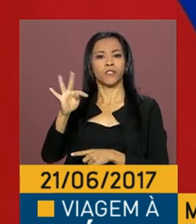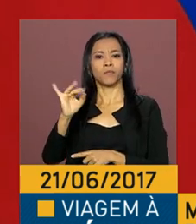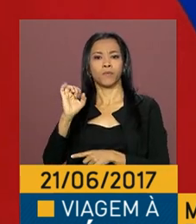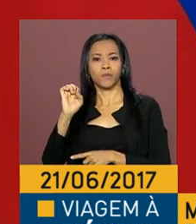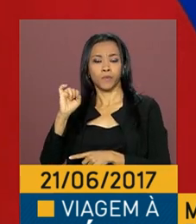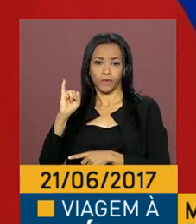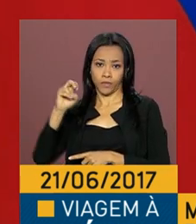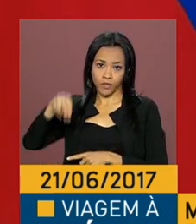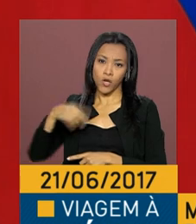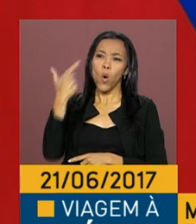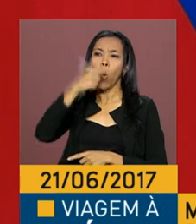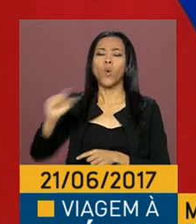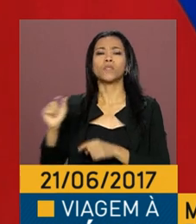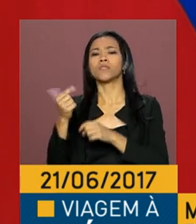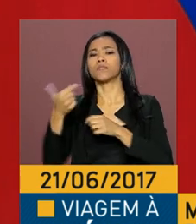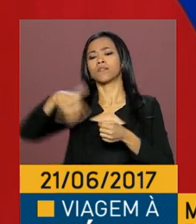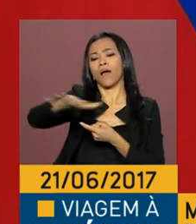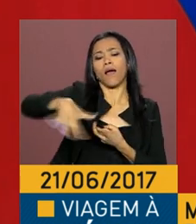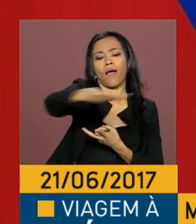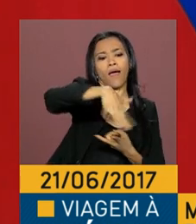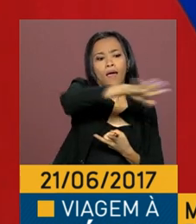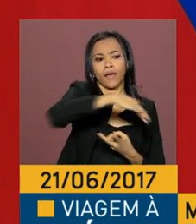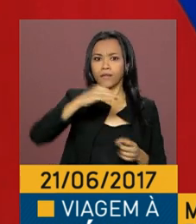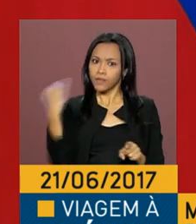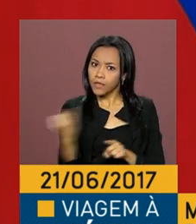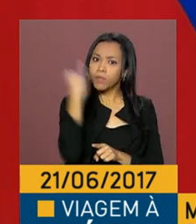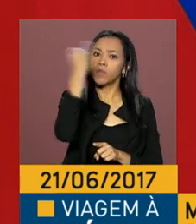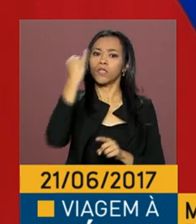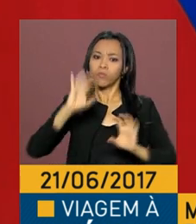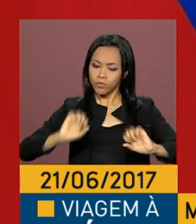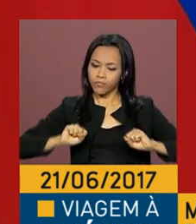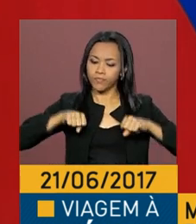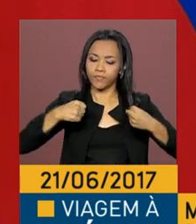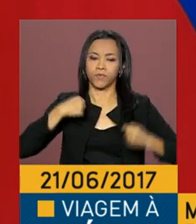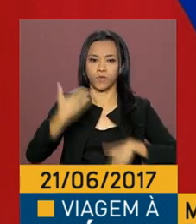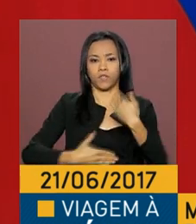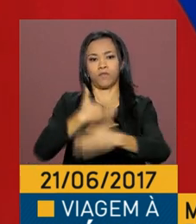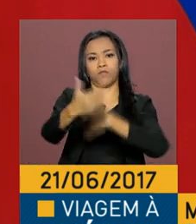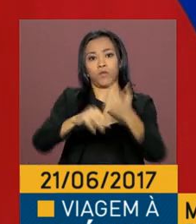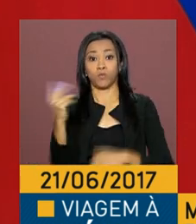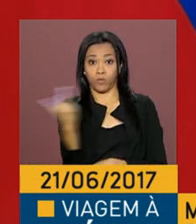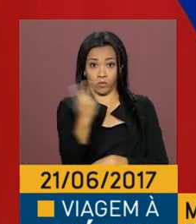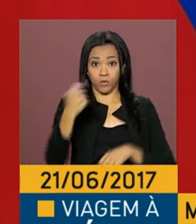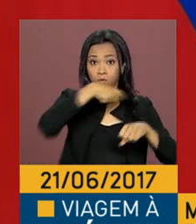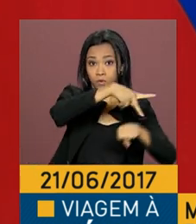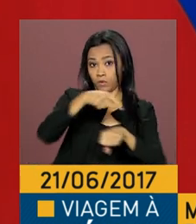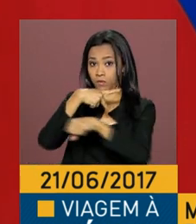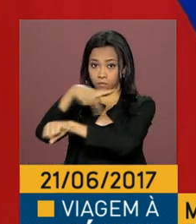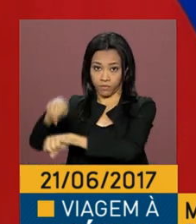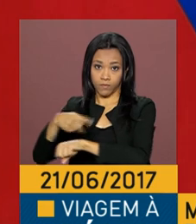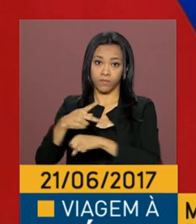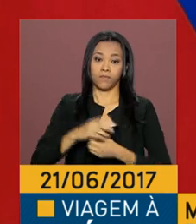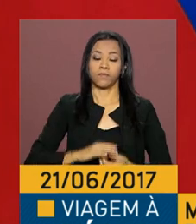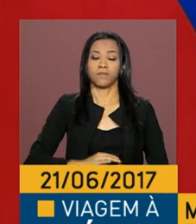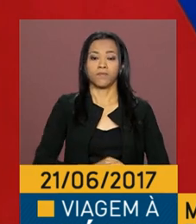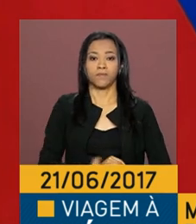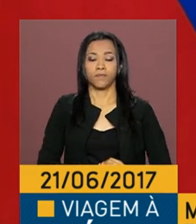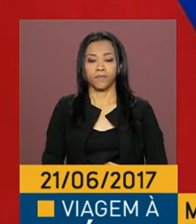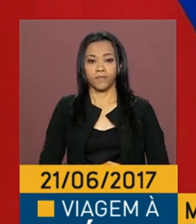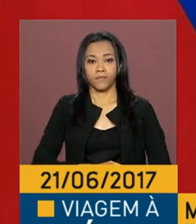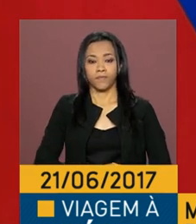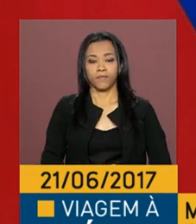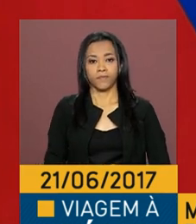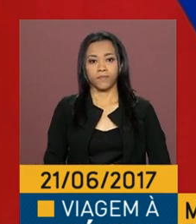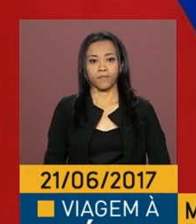outras áreas-chave para o desenvolvimento de nossos países. Мы также провели обмен мнениями по сотрудничеству